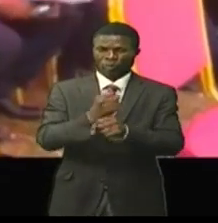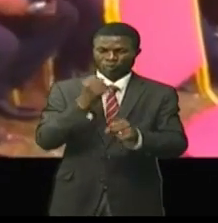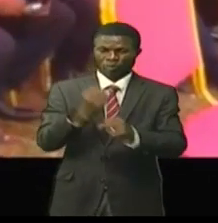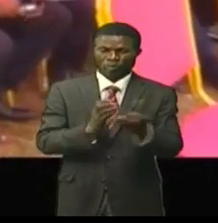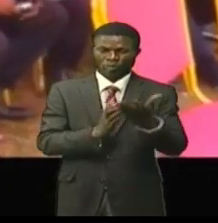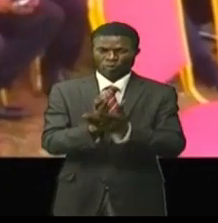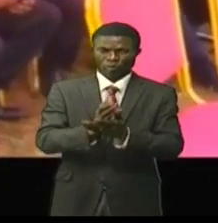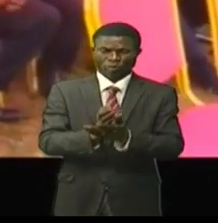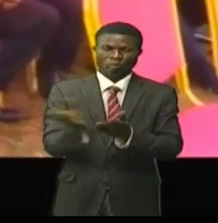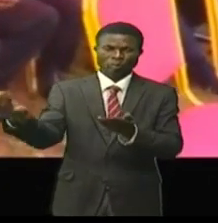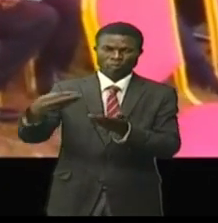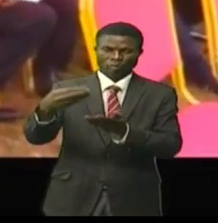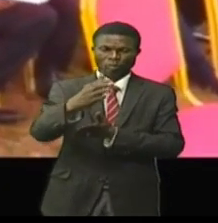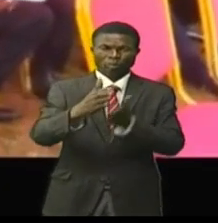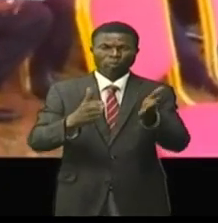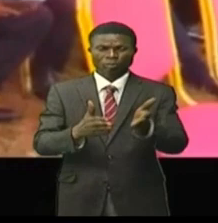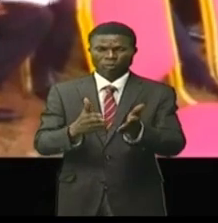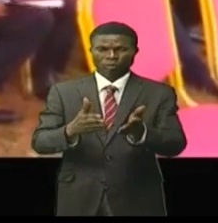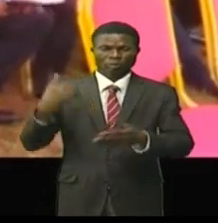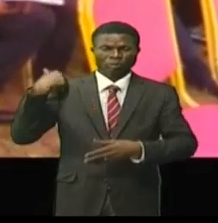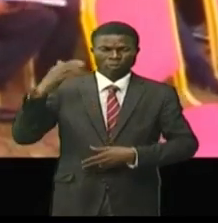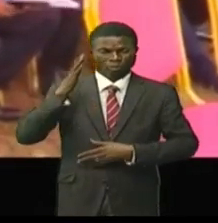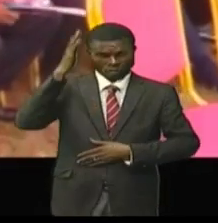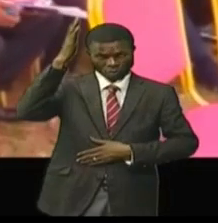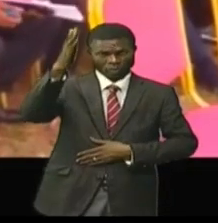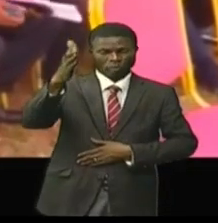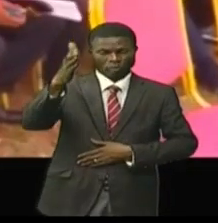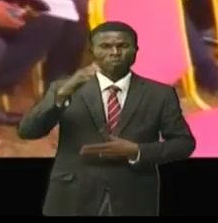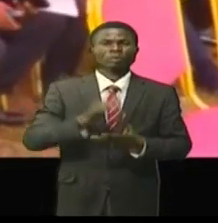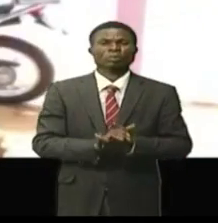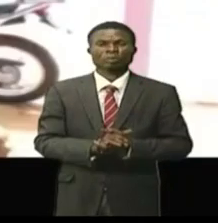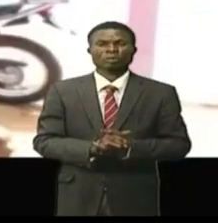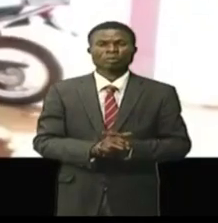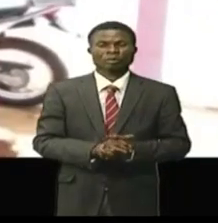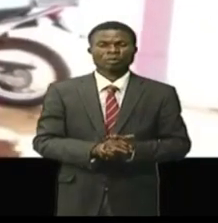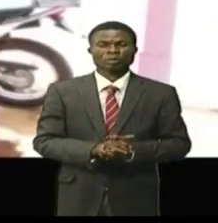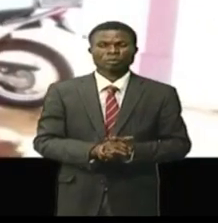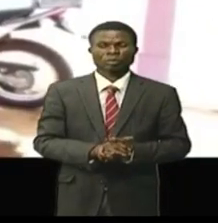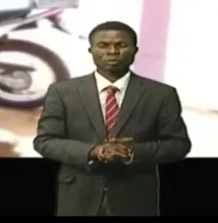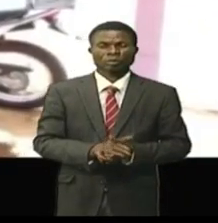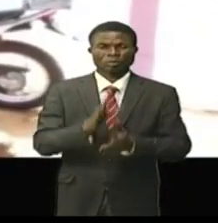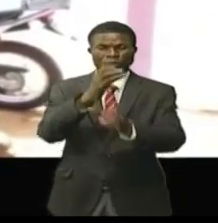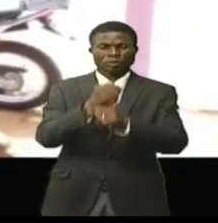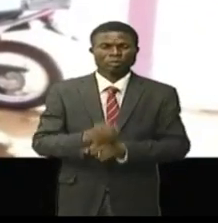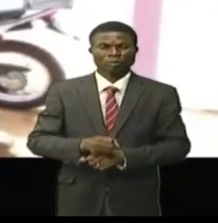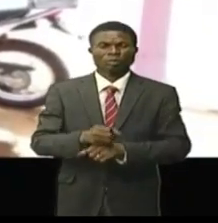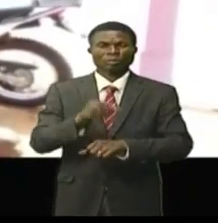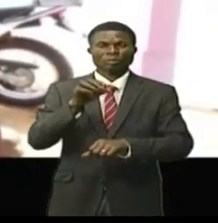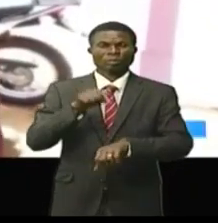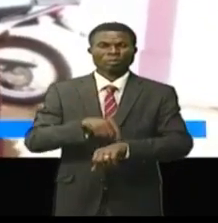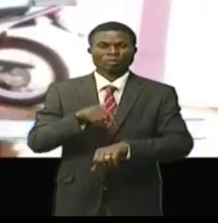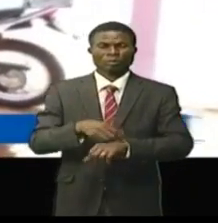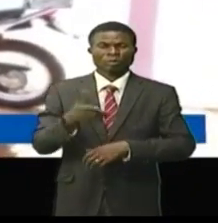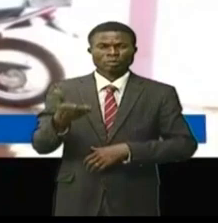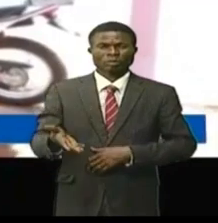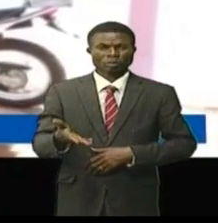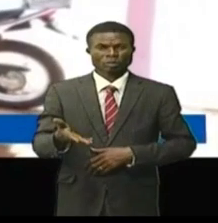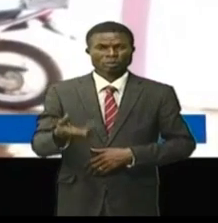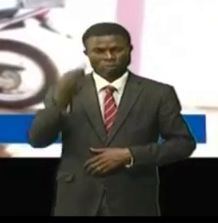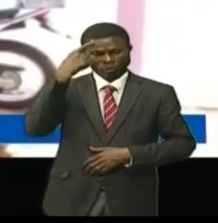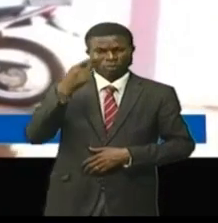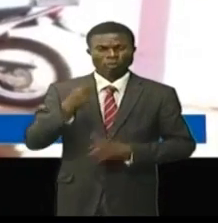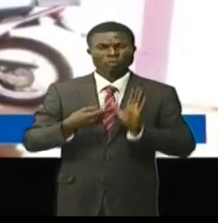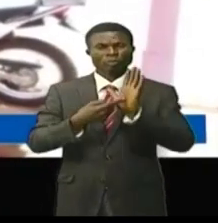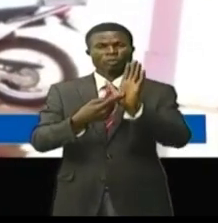une maximisation de recettes dans le jour prochain. Je saisis cette occasion pour